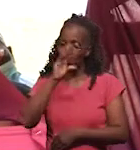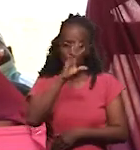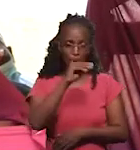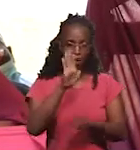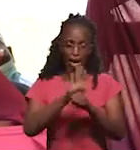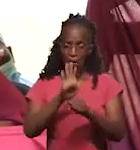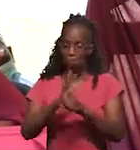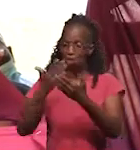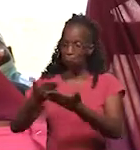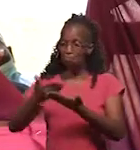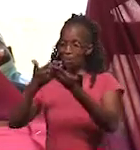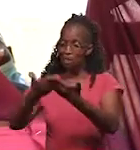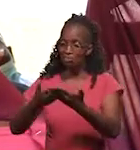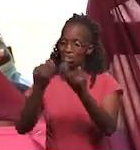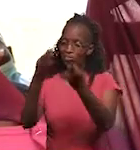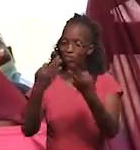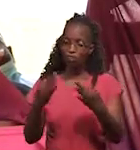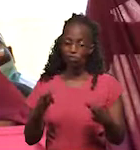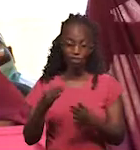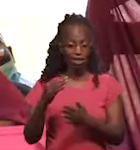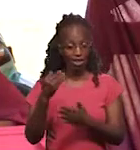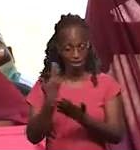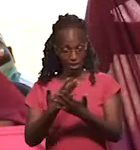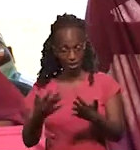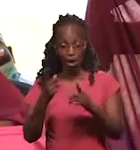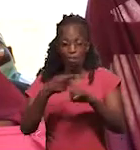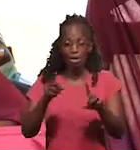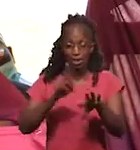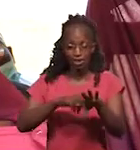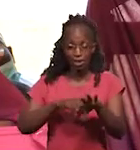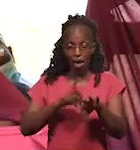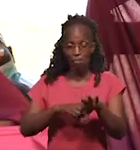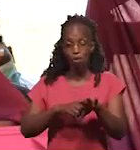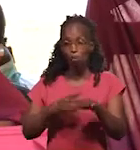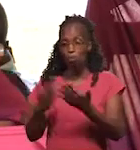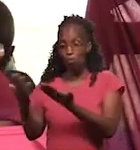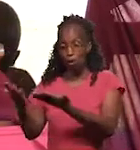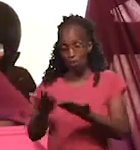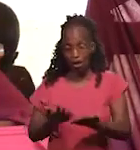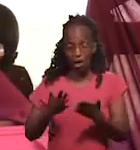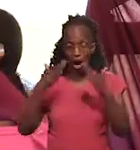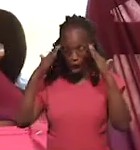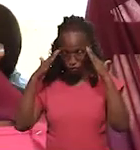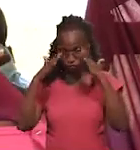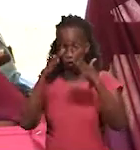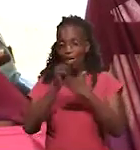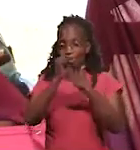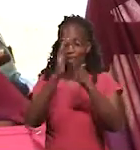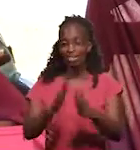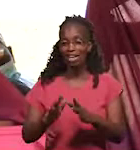ambao wanatupatia vya bure, wanatuonga. Lakini when you bring a sound and a focused